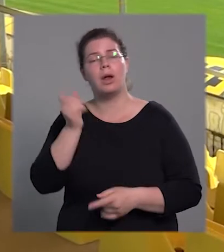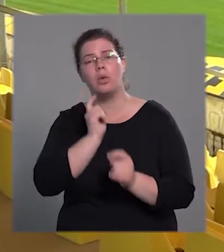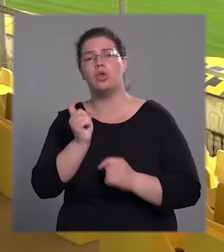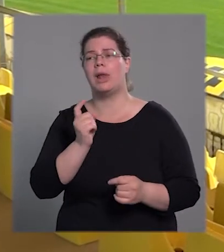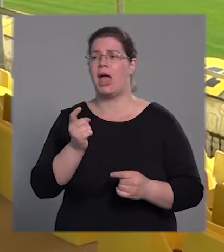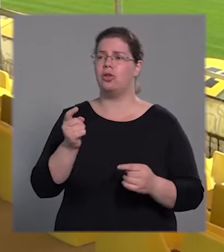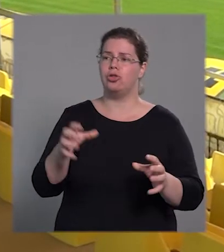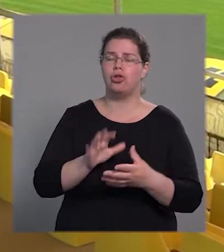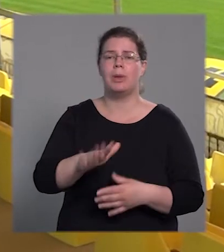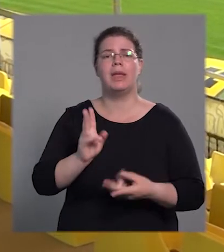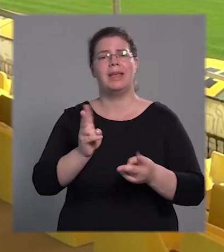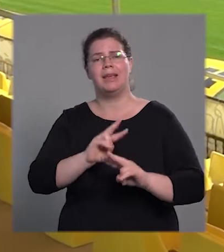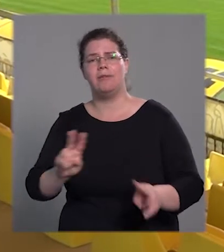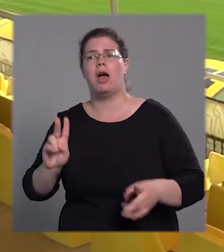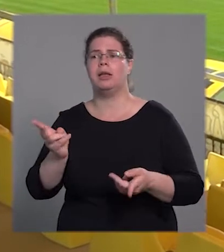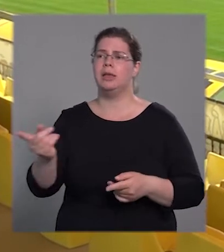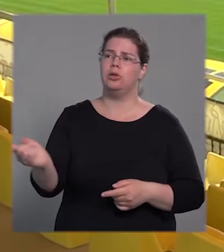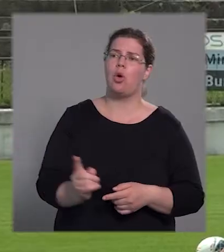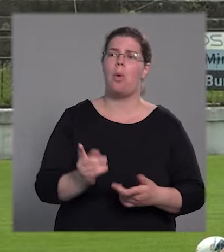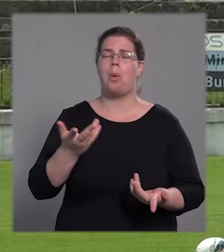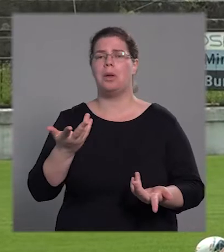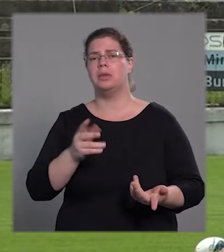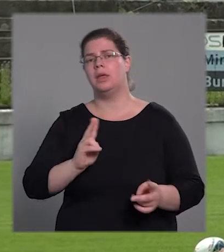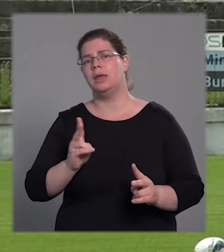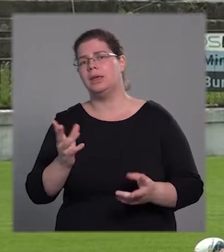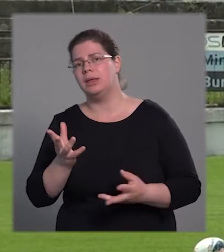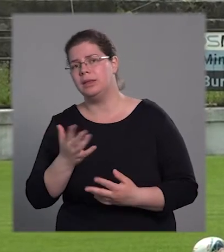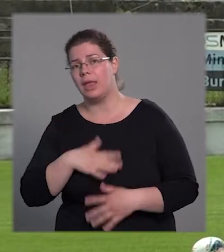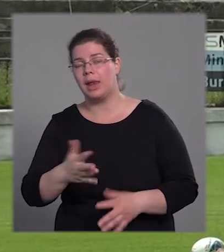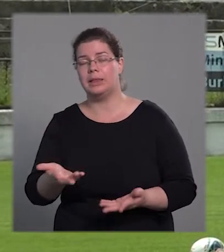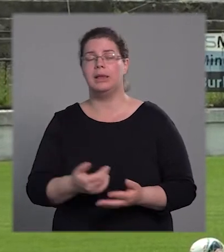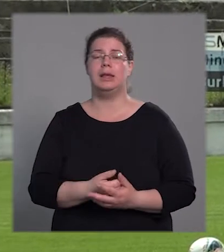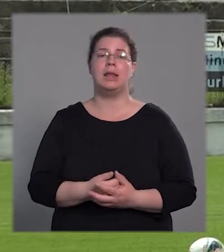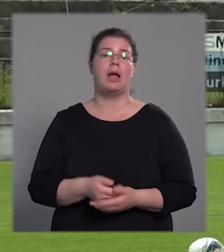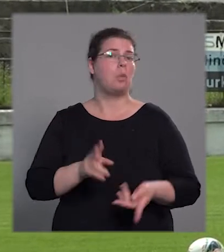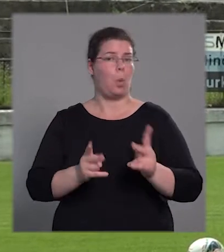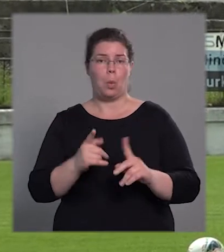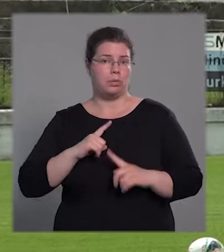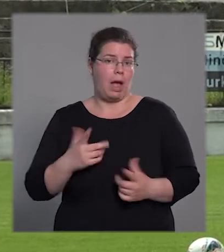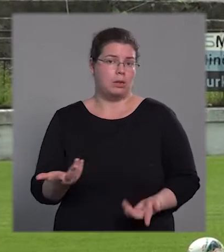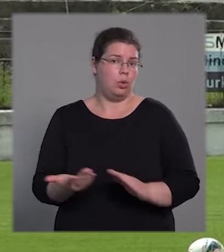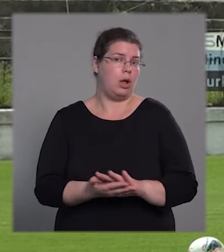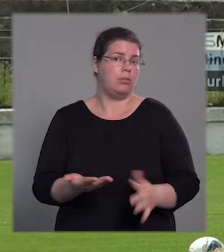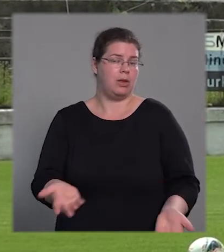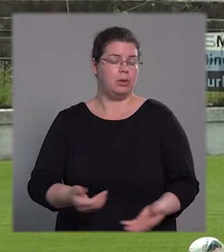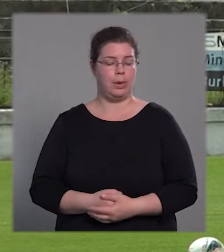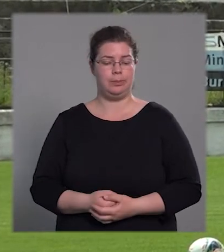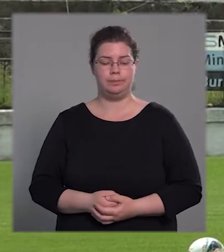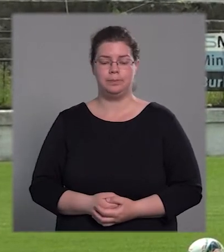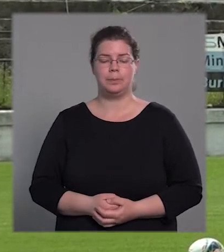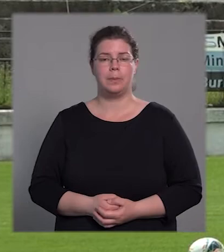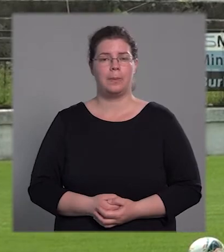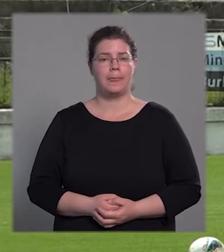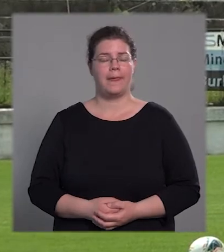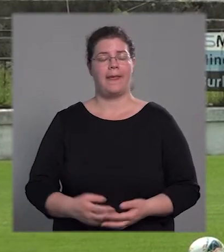Áttekintitek, hogy ki van, ki jön esetleg, kit szeretnétek. Hogy álltok úgy alapvetően?